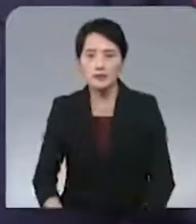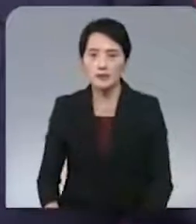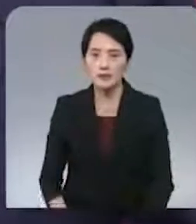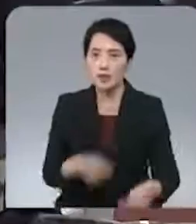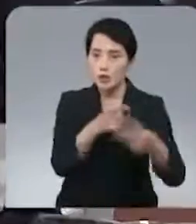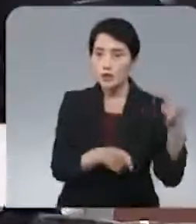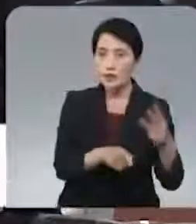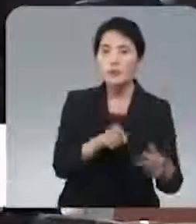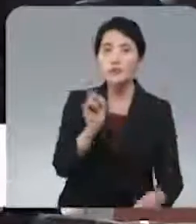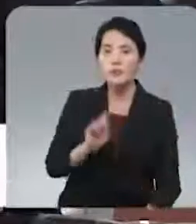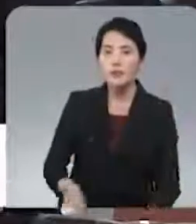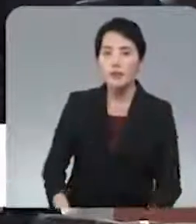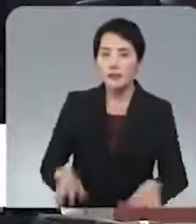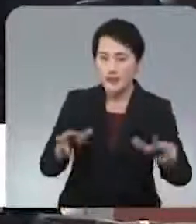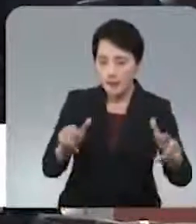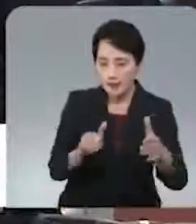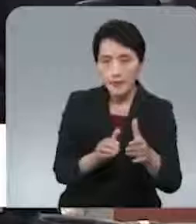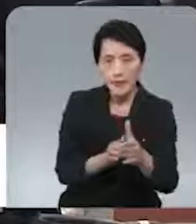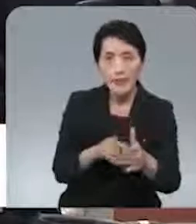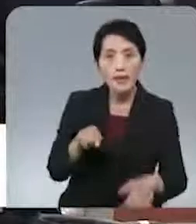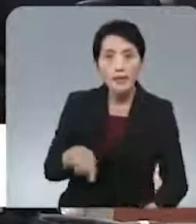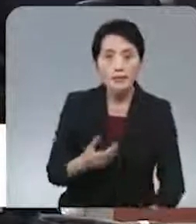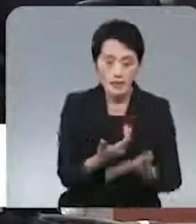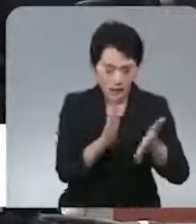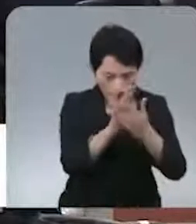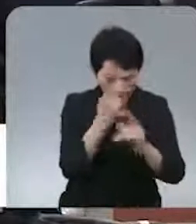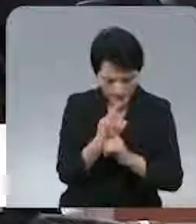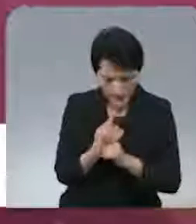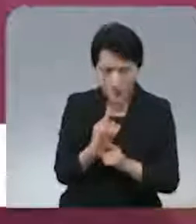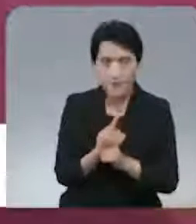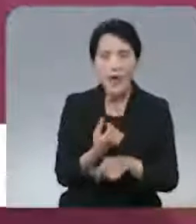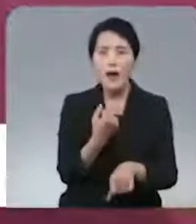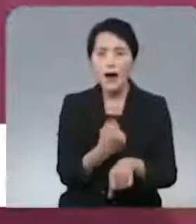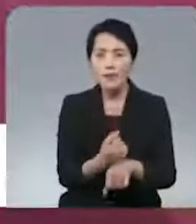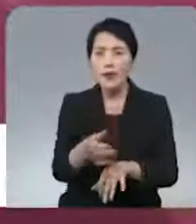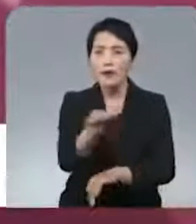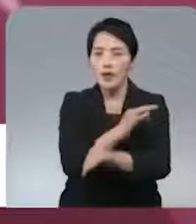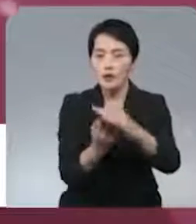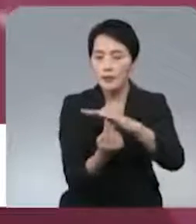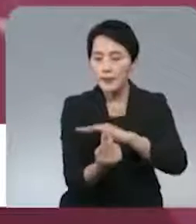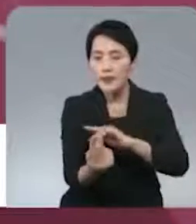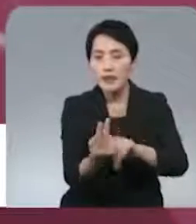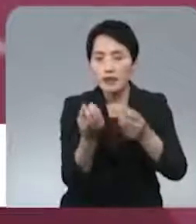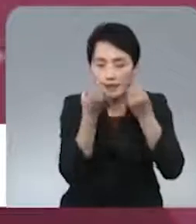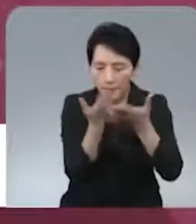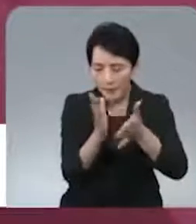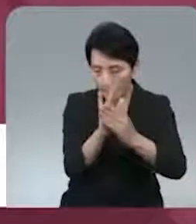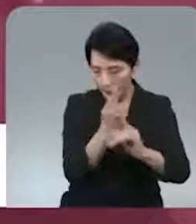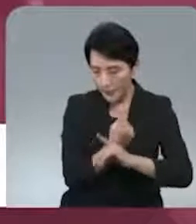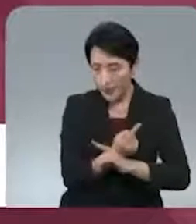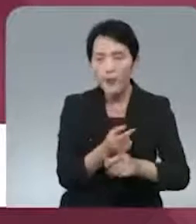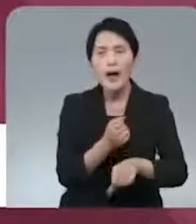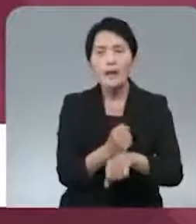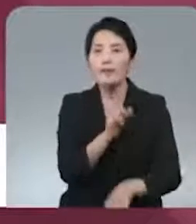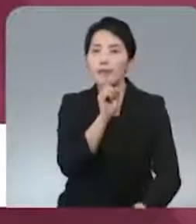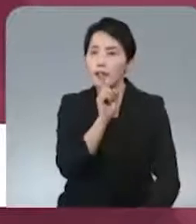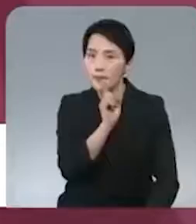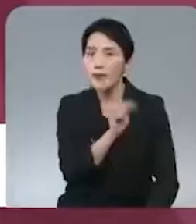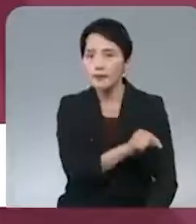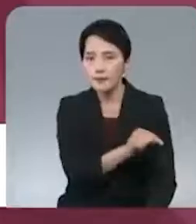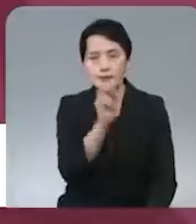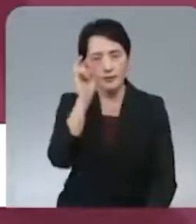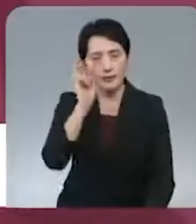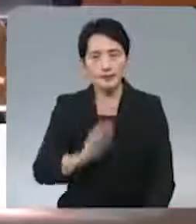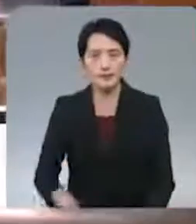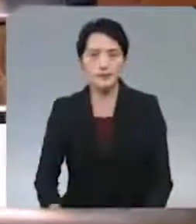将废除目前的过度防疫措施，针对已接种第三剂新冠疫苗者延长营业时间。尹